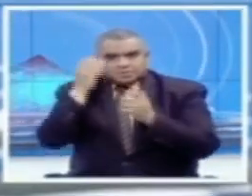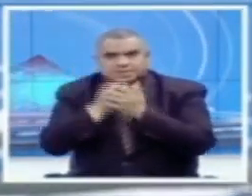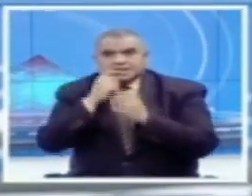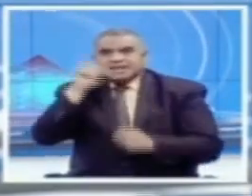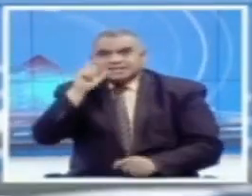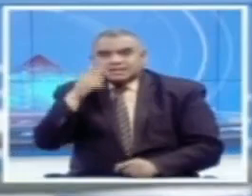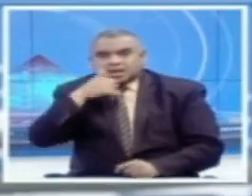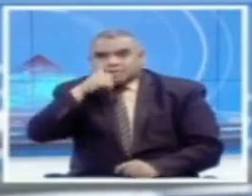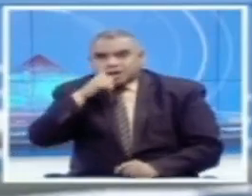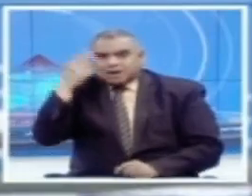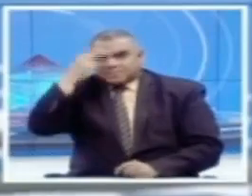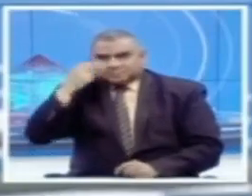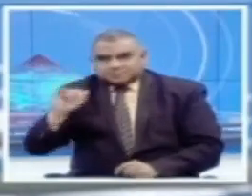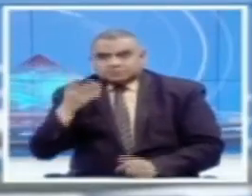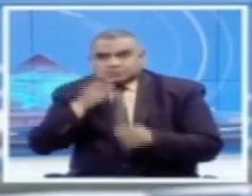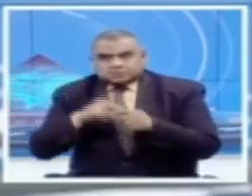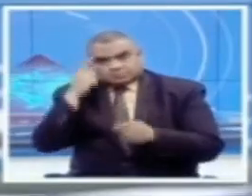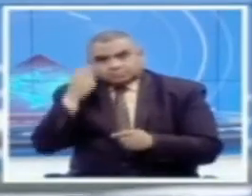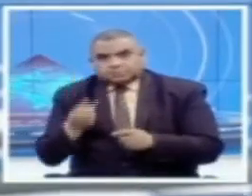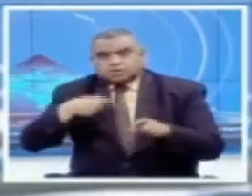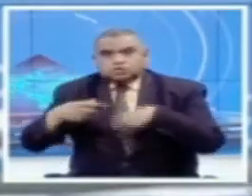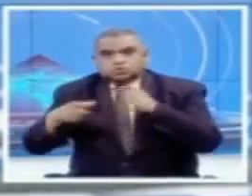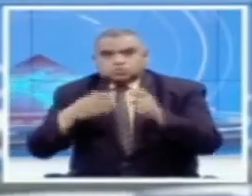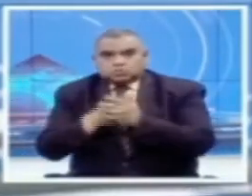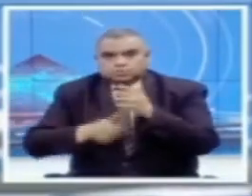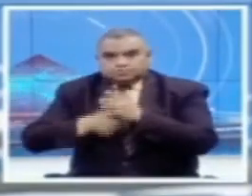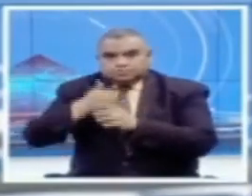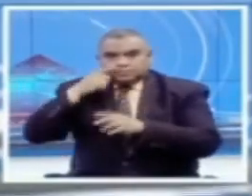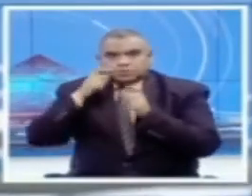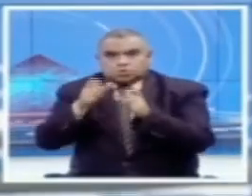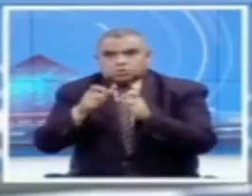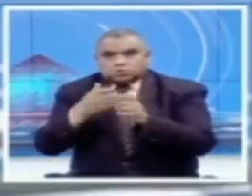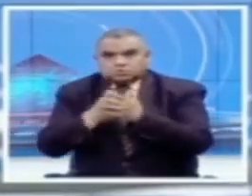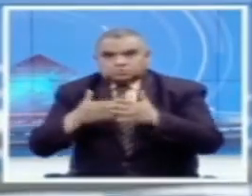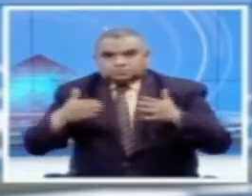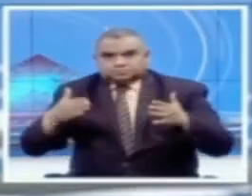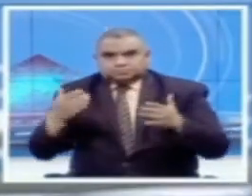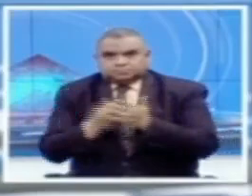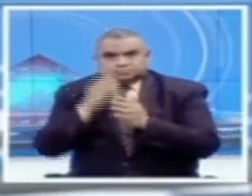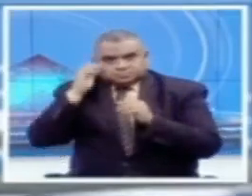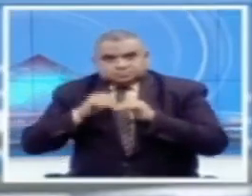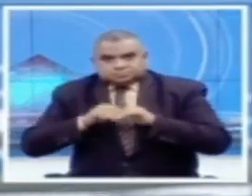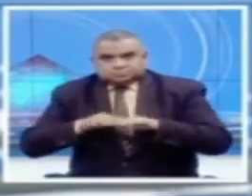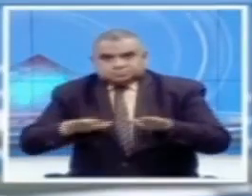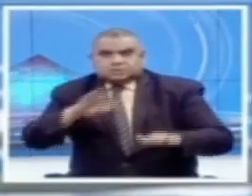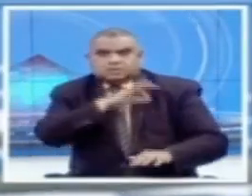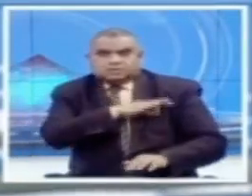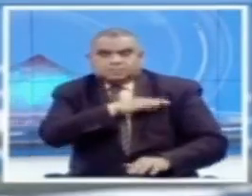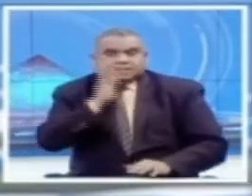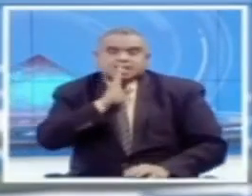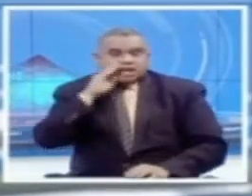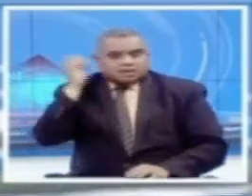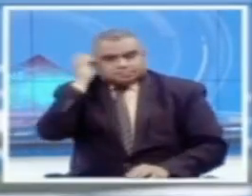الإسلامي والعربي، إضافة إلى استخدام التكنولوجيا الحديثة لحفظ التراث وتوسيع دائرة نشره والاستفادة